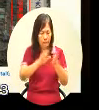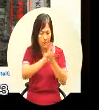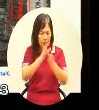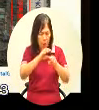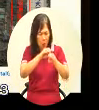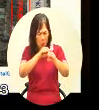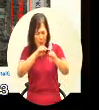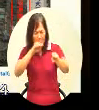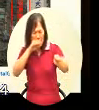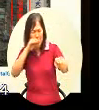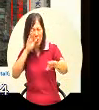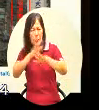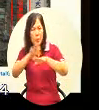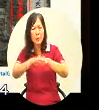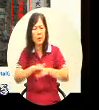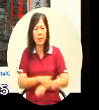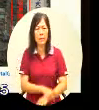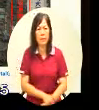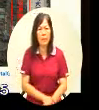的大。